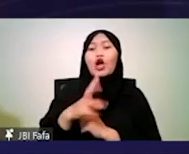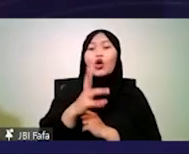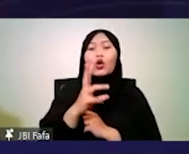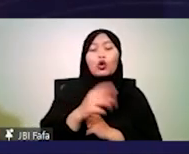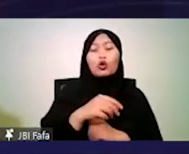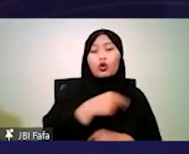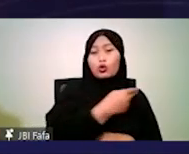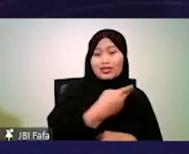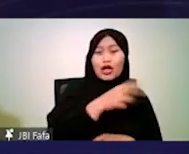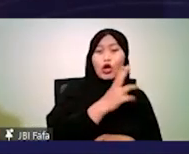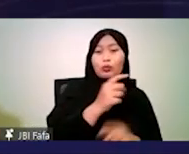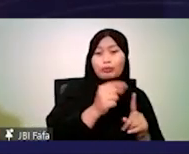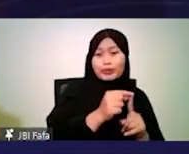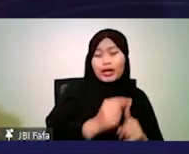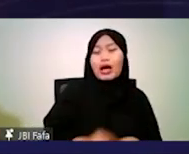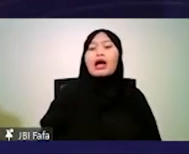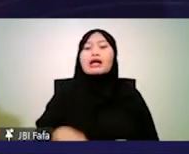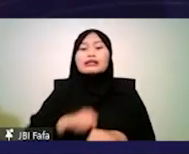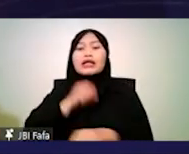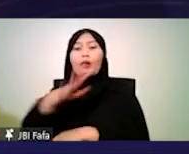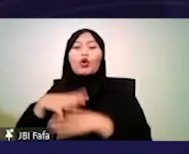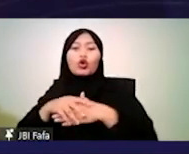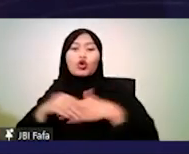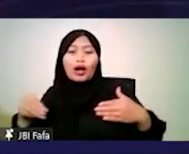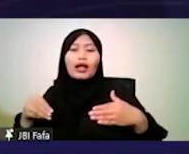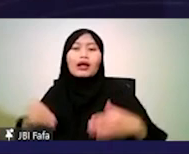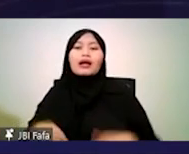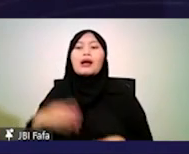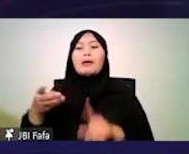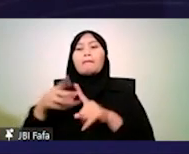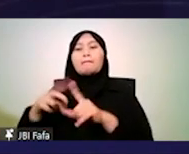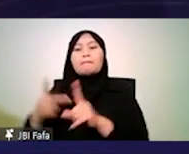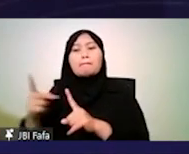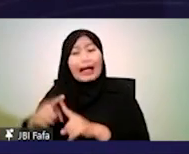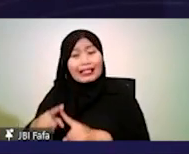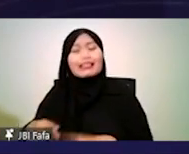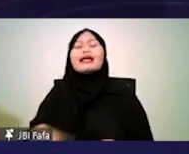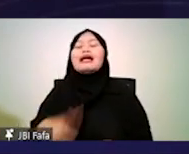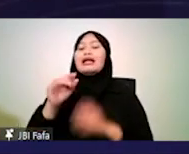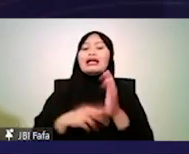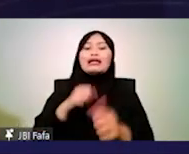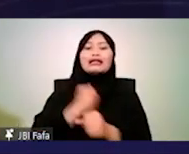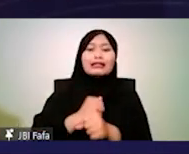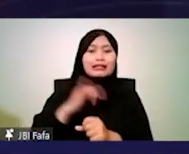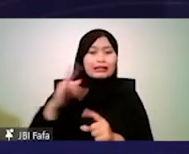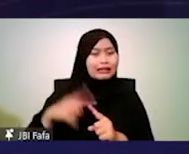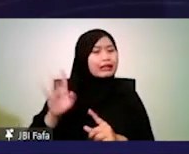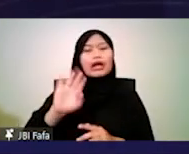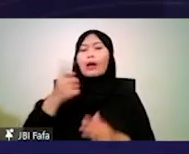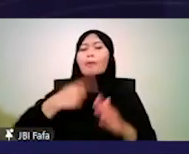Dollar Rupiah bath Rp eh Ringgit tanpa ke US Dollar